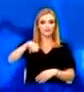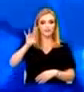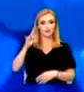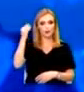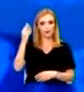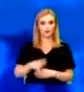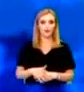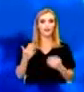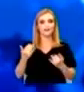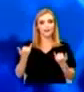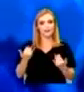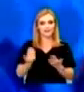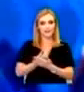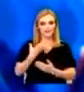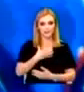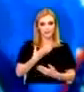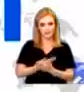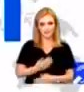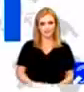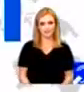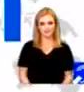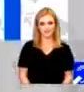3. Iată principalele știri ale zilei.